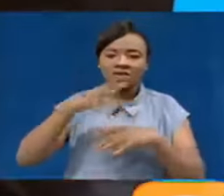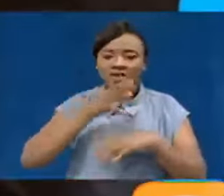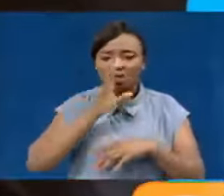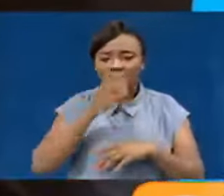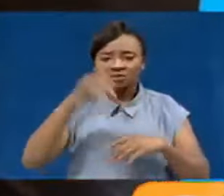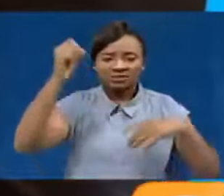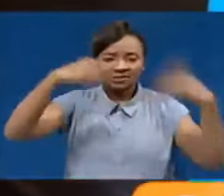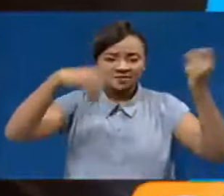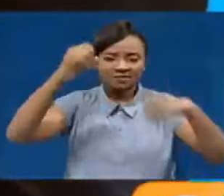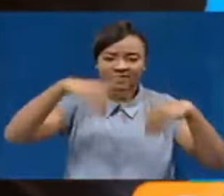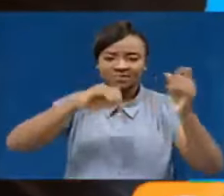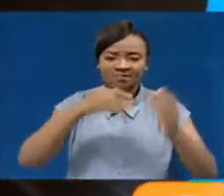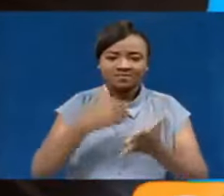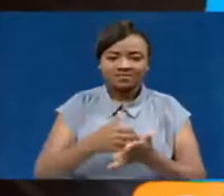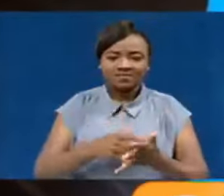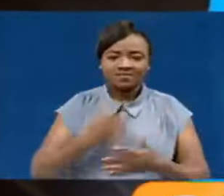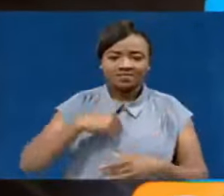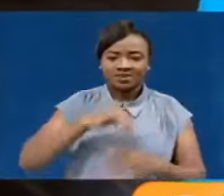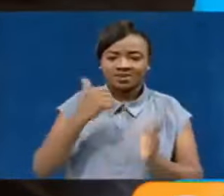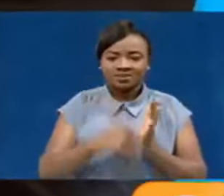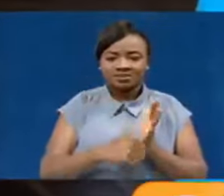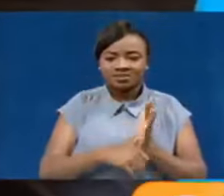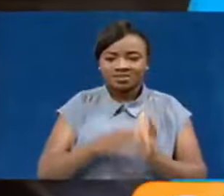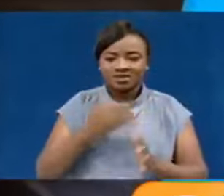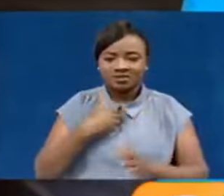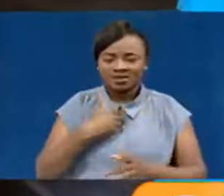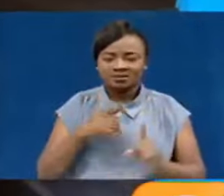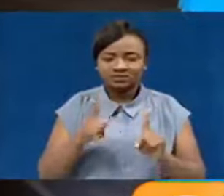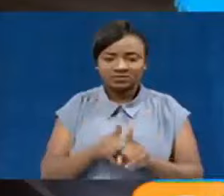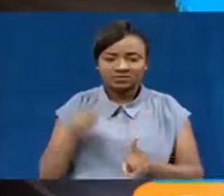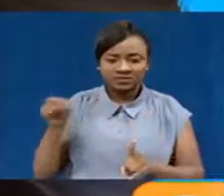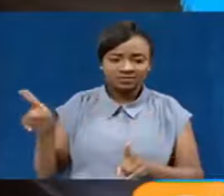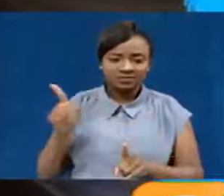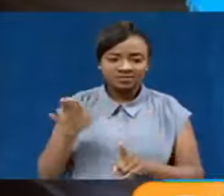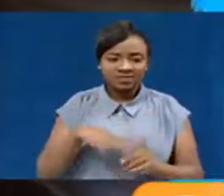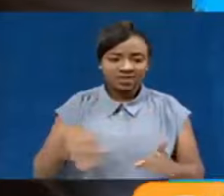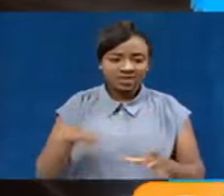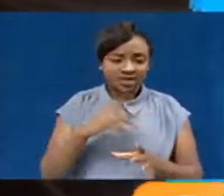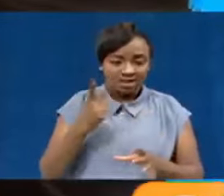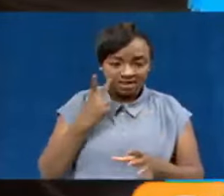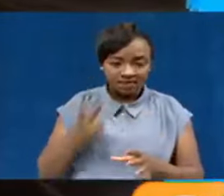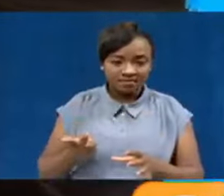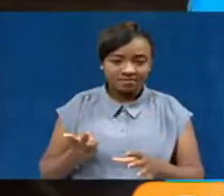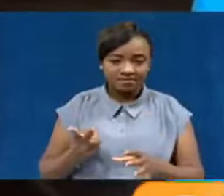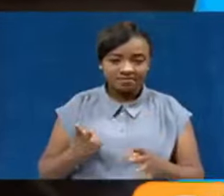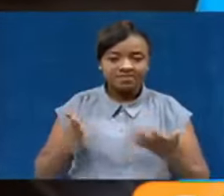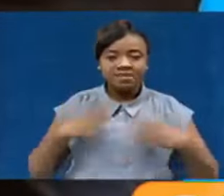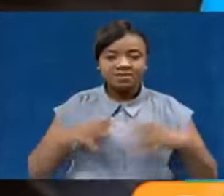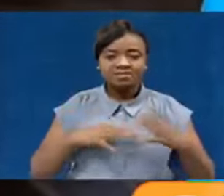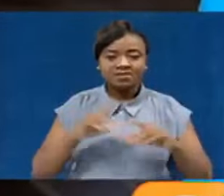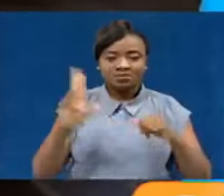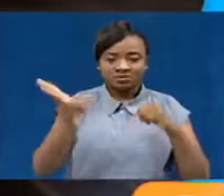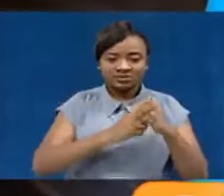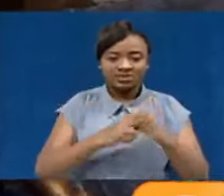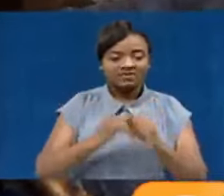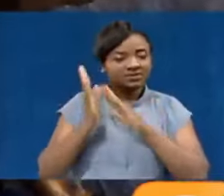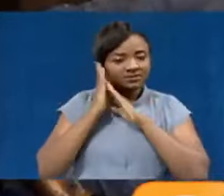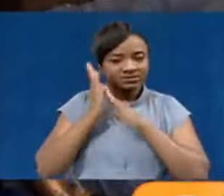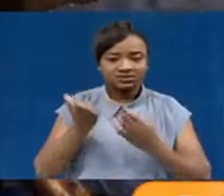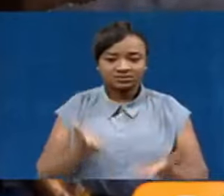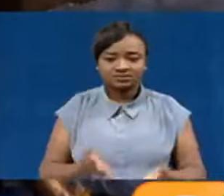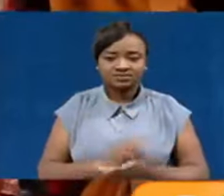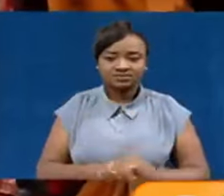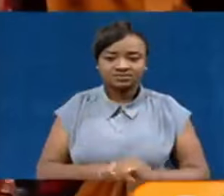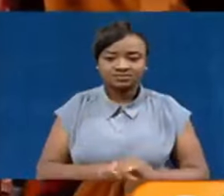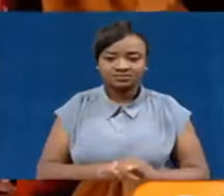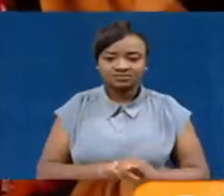Hema. Tuko na shida hapa. Na hapa mali kidogo mnaona. Watu 7 ndio tunalala hapa ndani. Asha